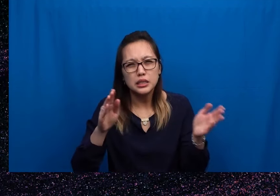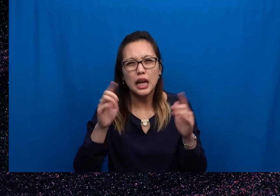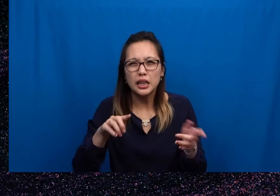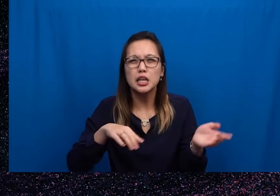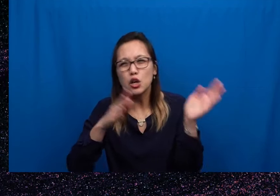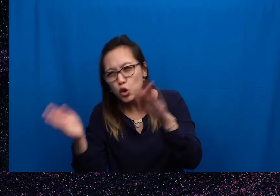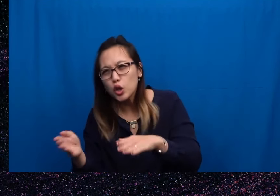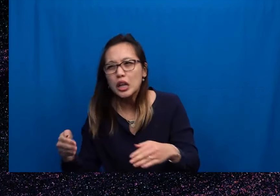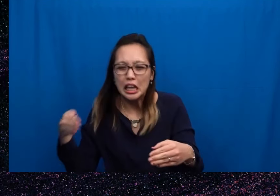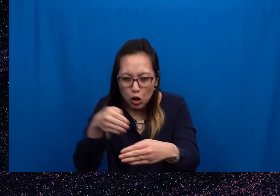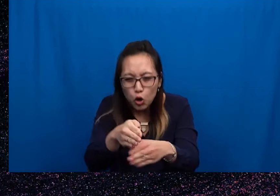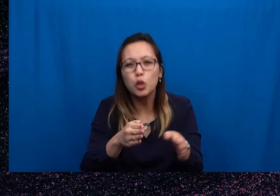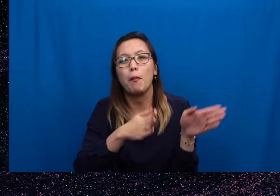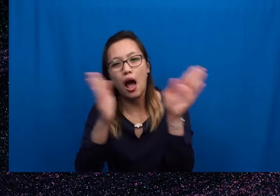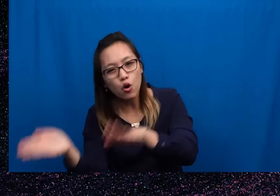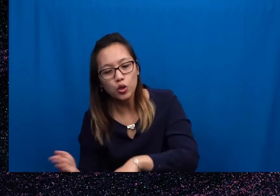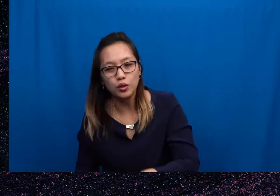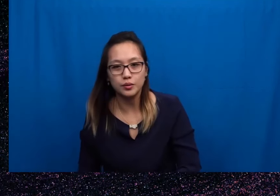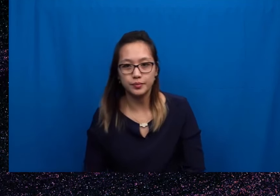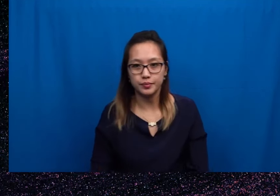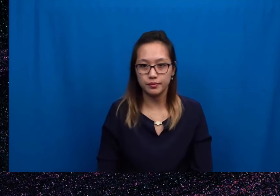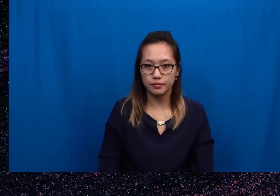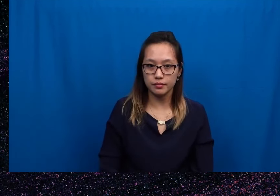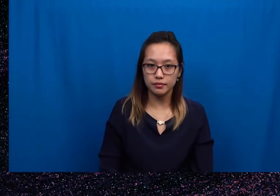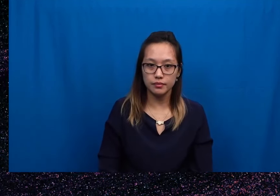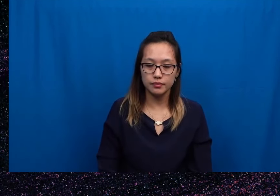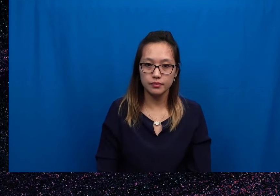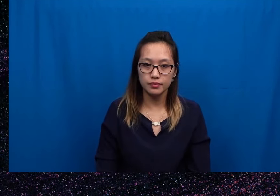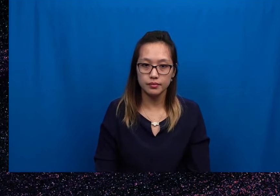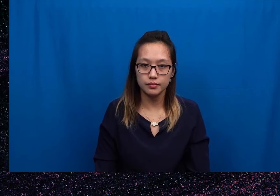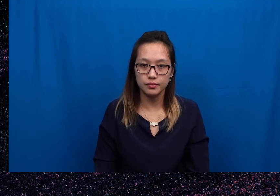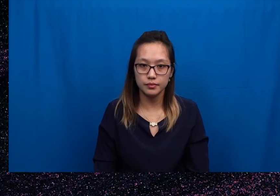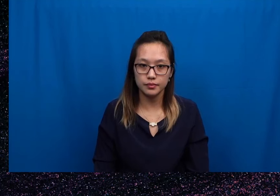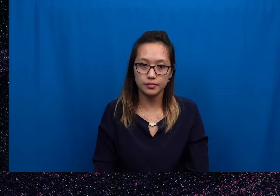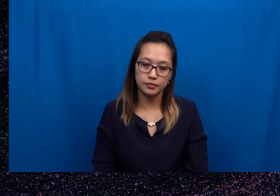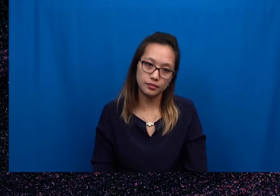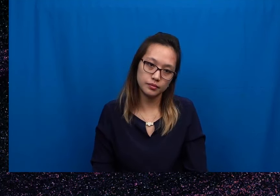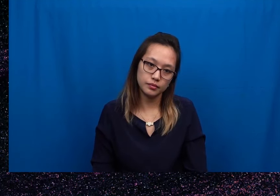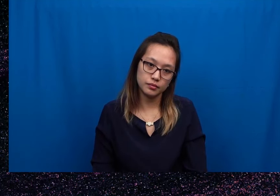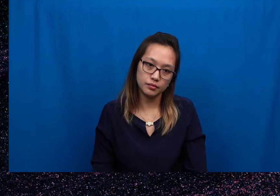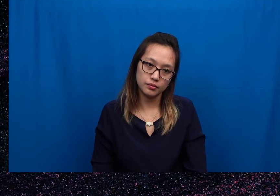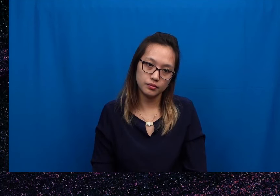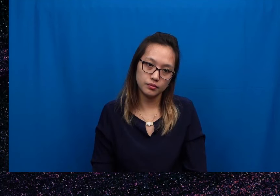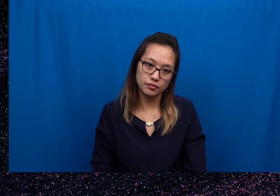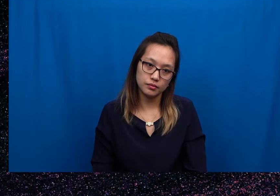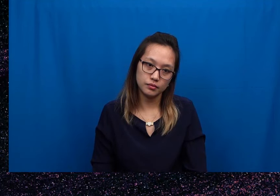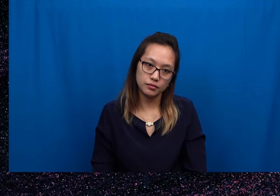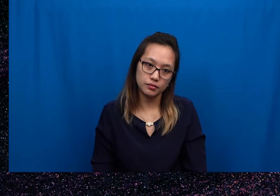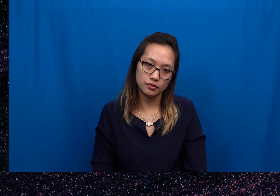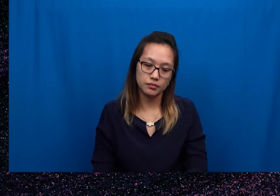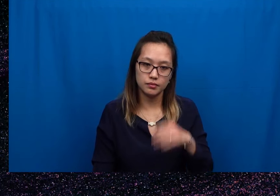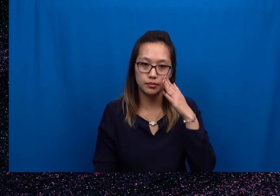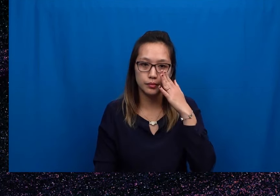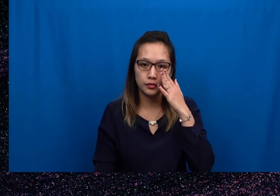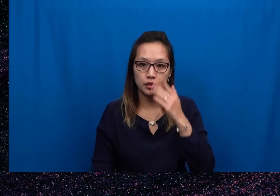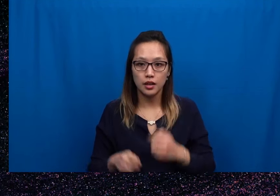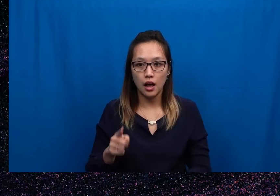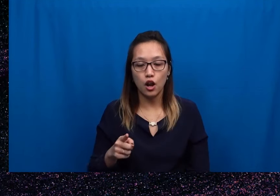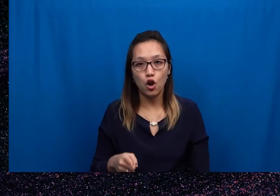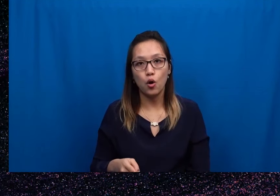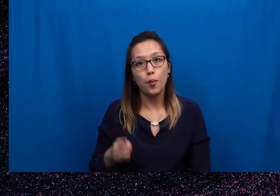ketika orang berada di bawah kuasa maut, maka dia tidak mempunyai daya untuk melepaskan diri dari